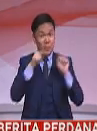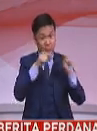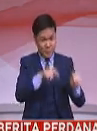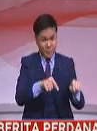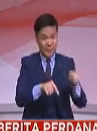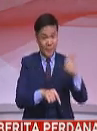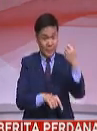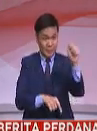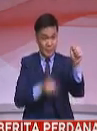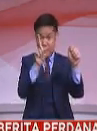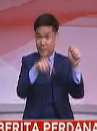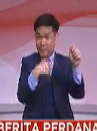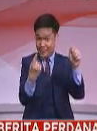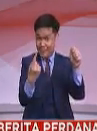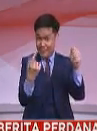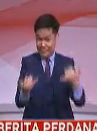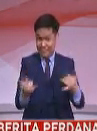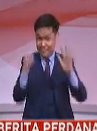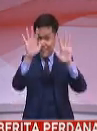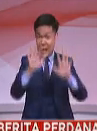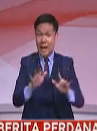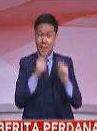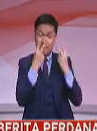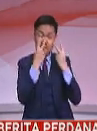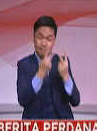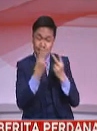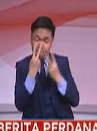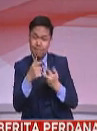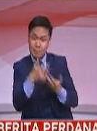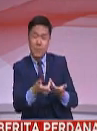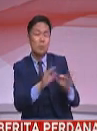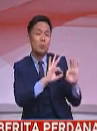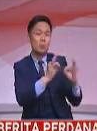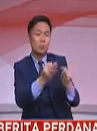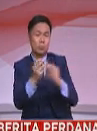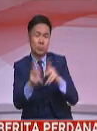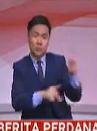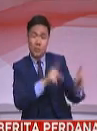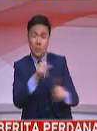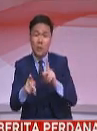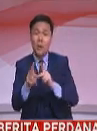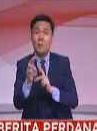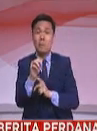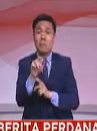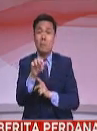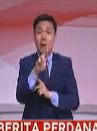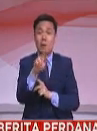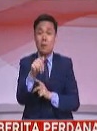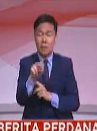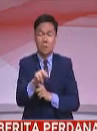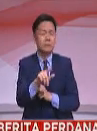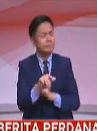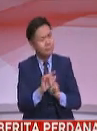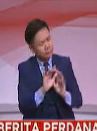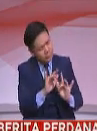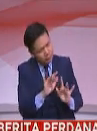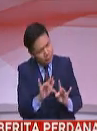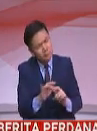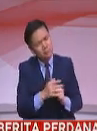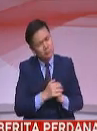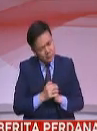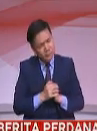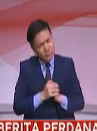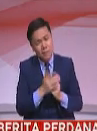Wulan 1ed ah dan melahirkan Simpati mereka kepada penduduk dan masing-masing wajib